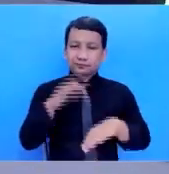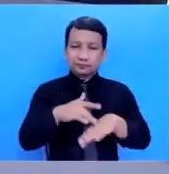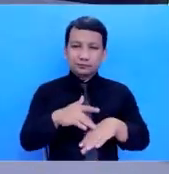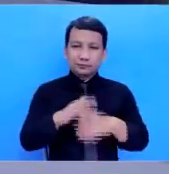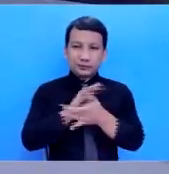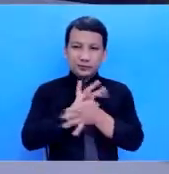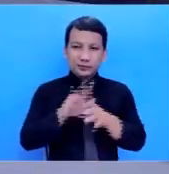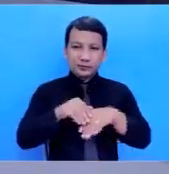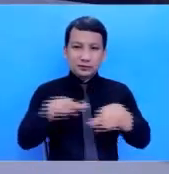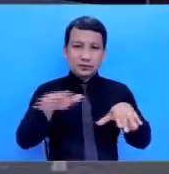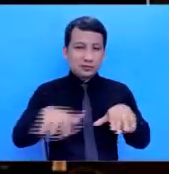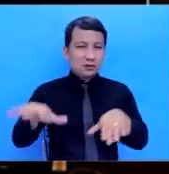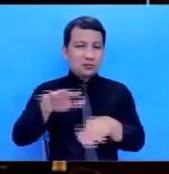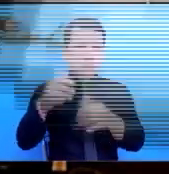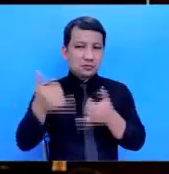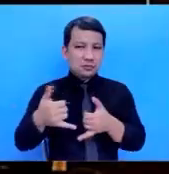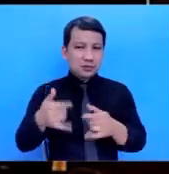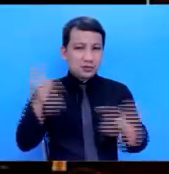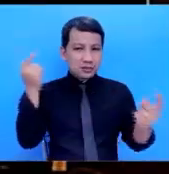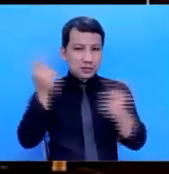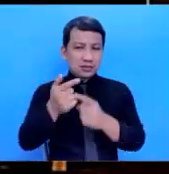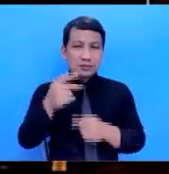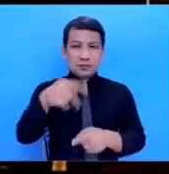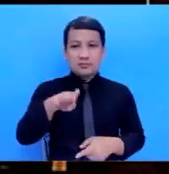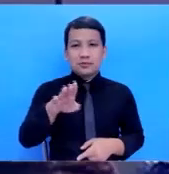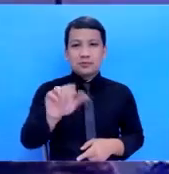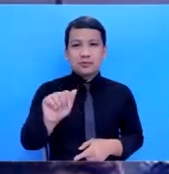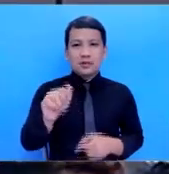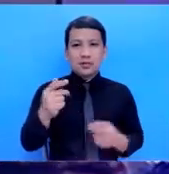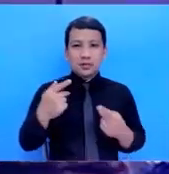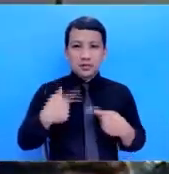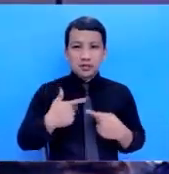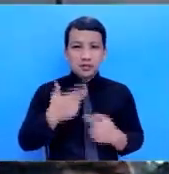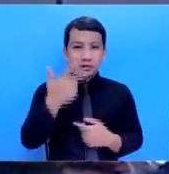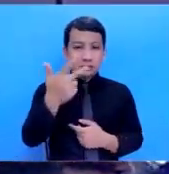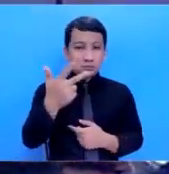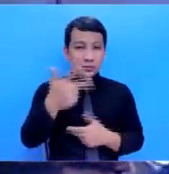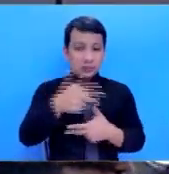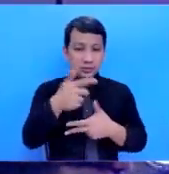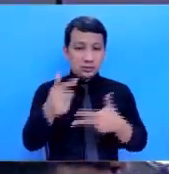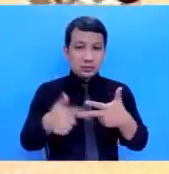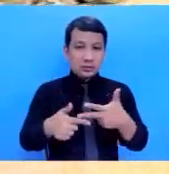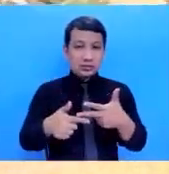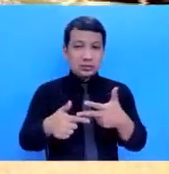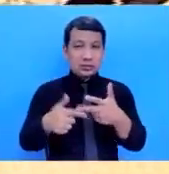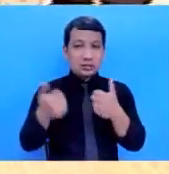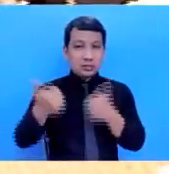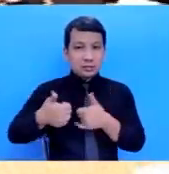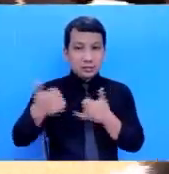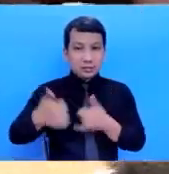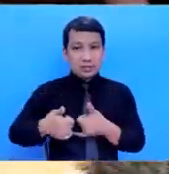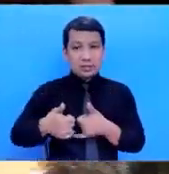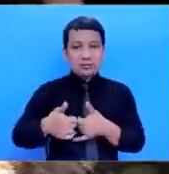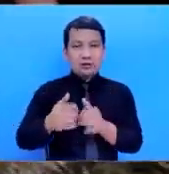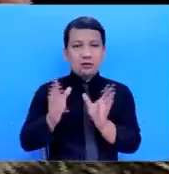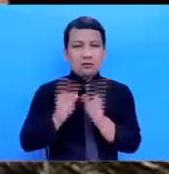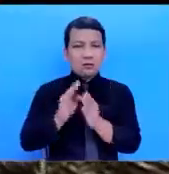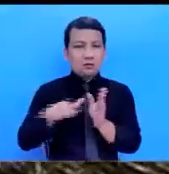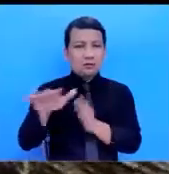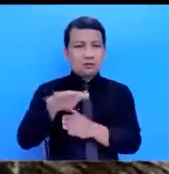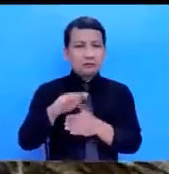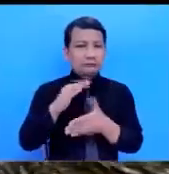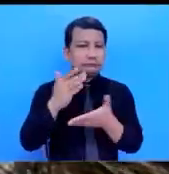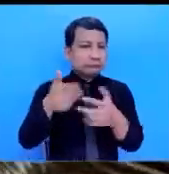ang mga laro. Target ng PBA na magkaroon ng tatlong conference ngayong season. Matatanda ang naudlot ng mga lockdown ang